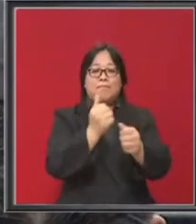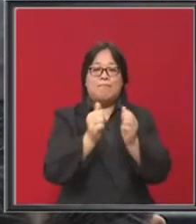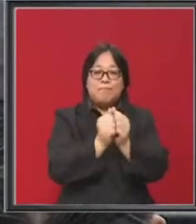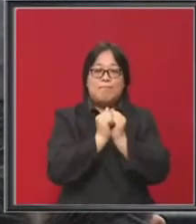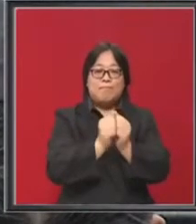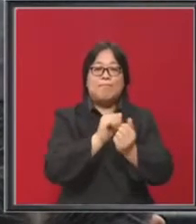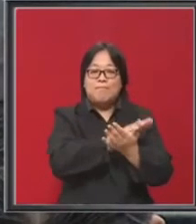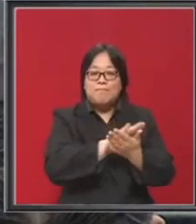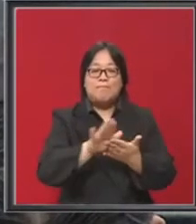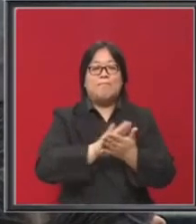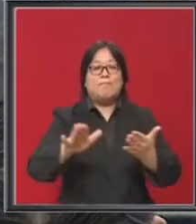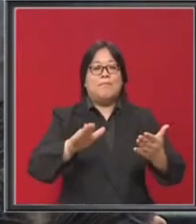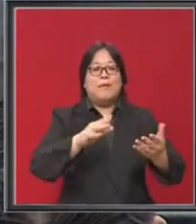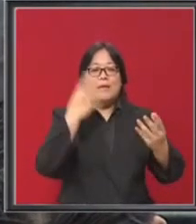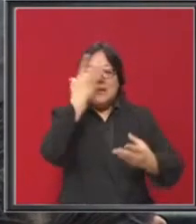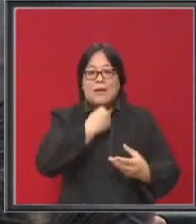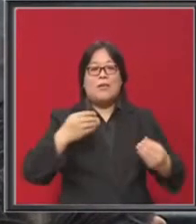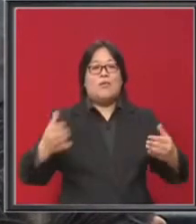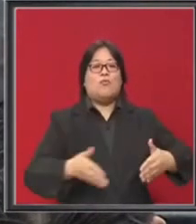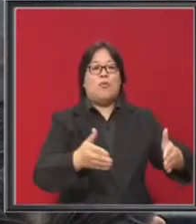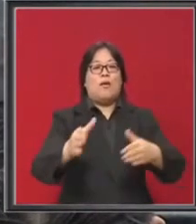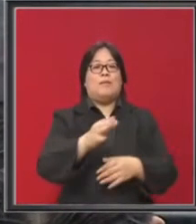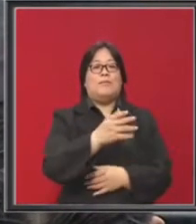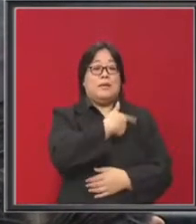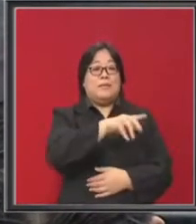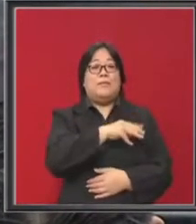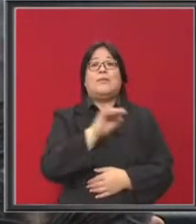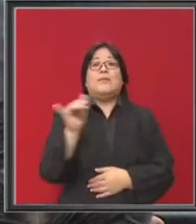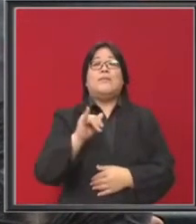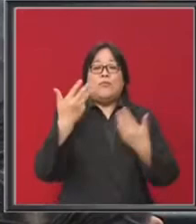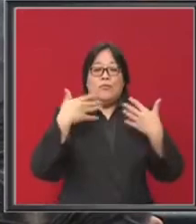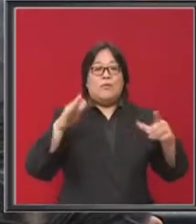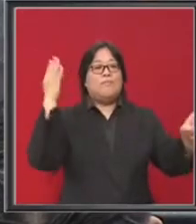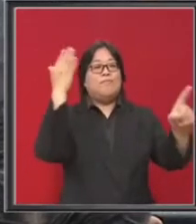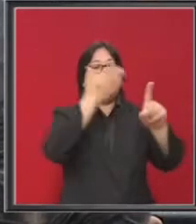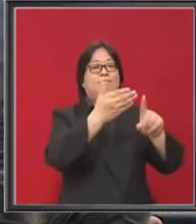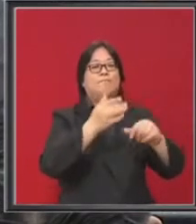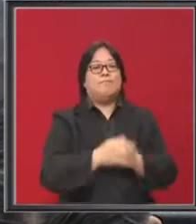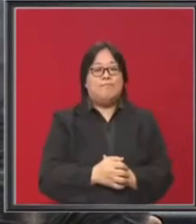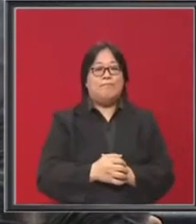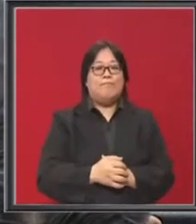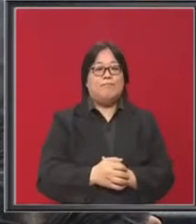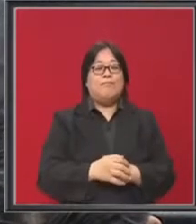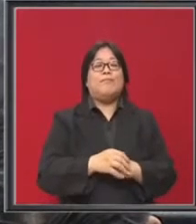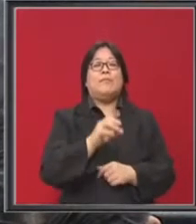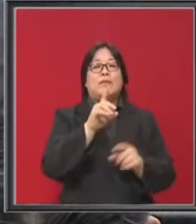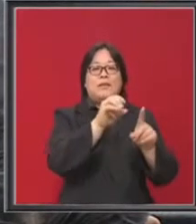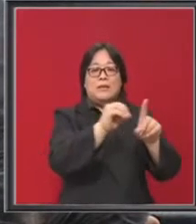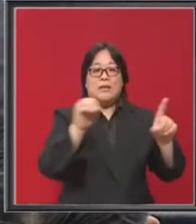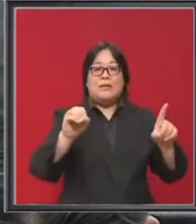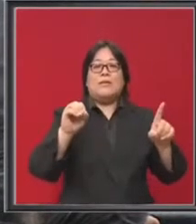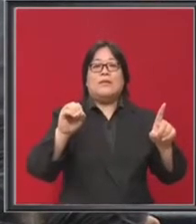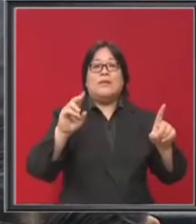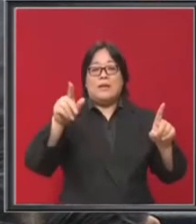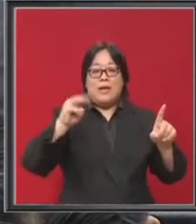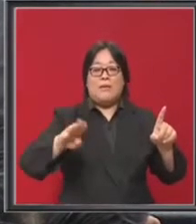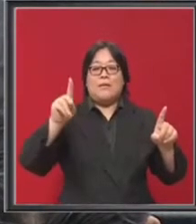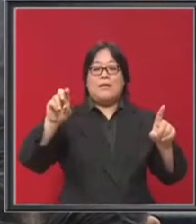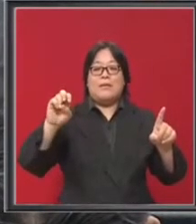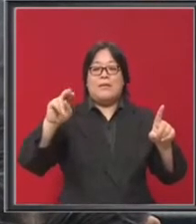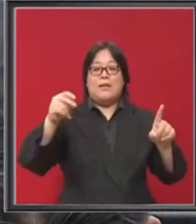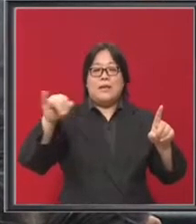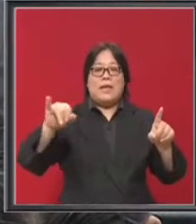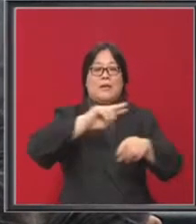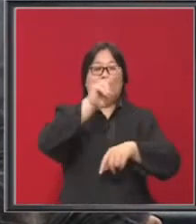sumber air UT itu Kementerian telah pun mensyaratkan sebanyak sibuk lemito Denai kebangsaana